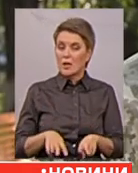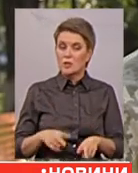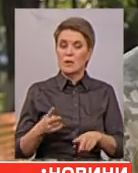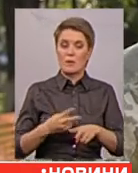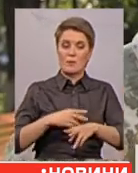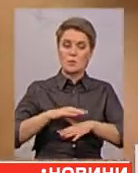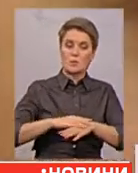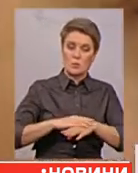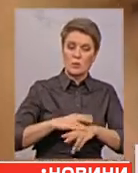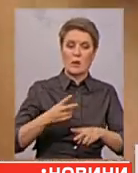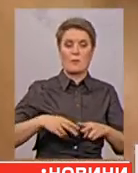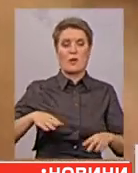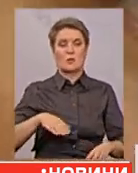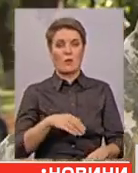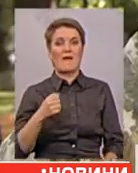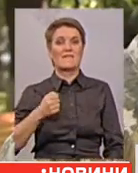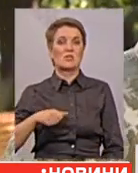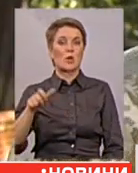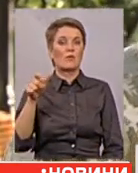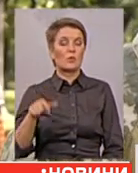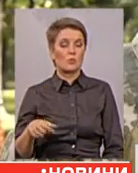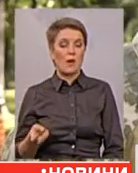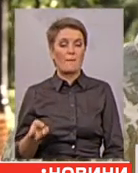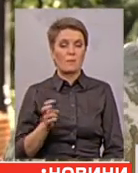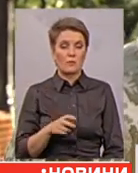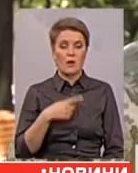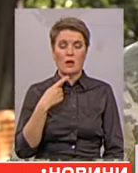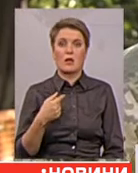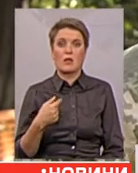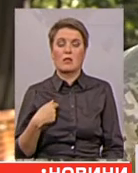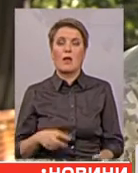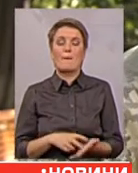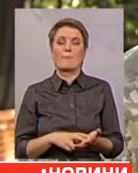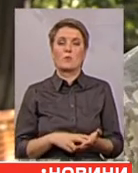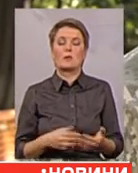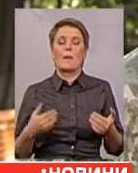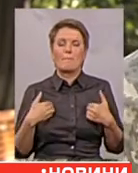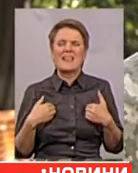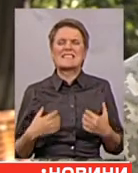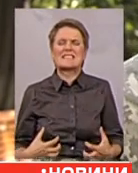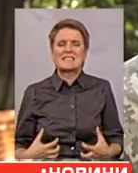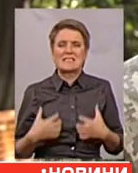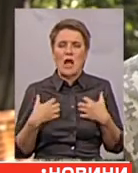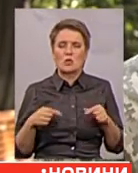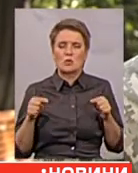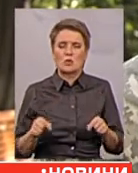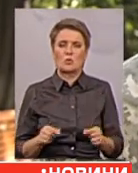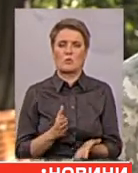дай Бог, ноги, то все таке. Військовослужбовець прийшов і він каже, я боюсь. Мені страшно тут